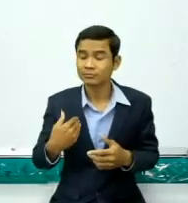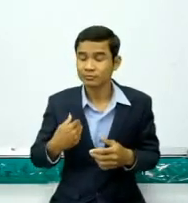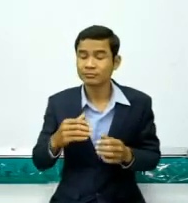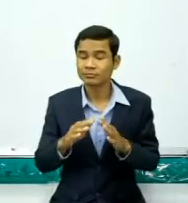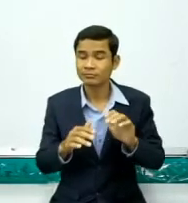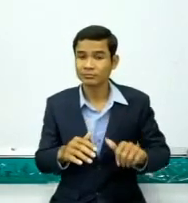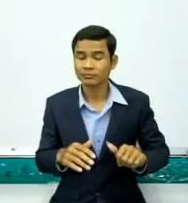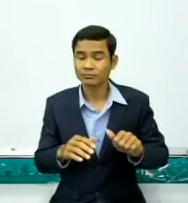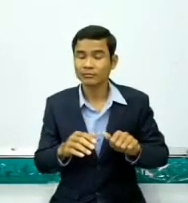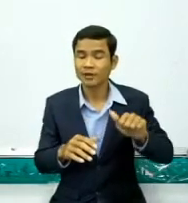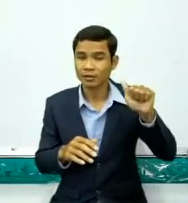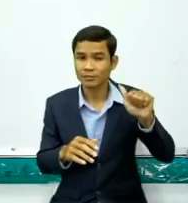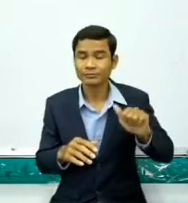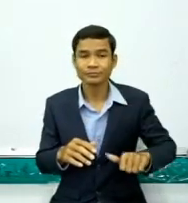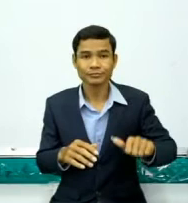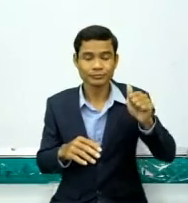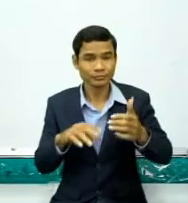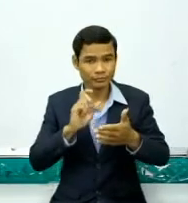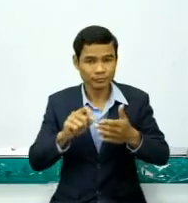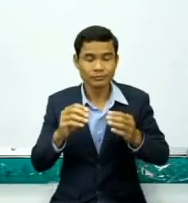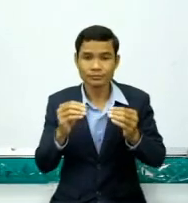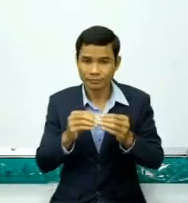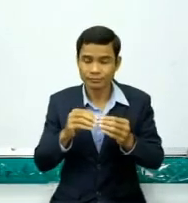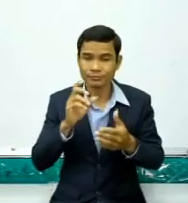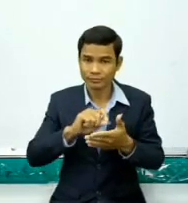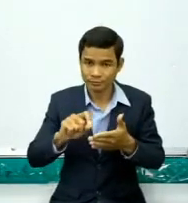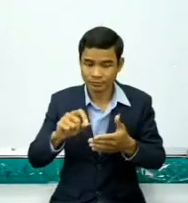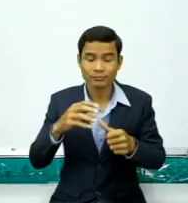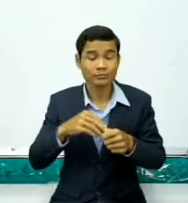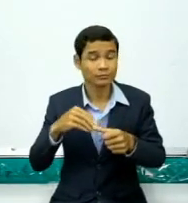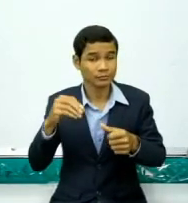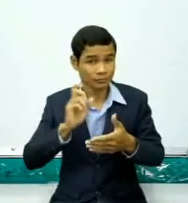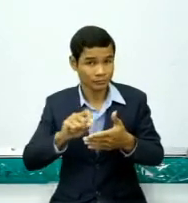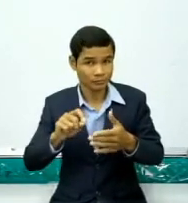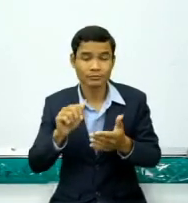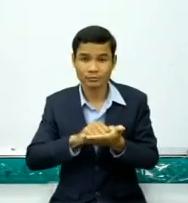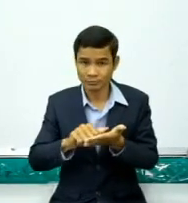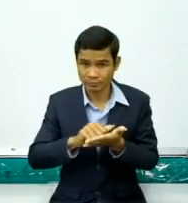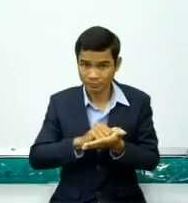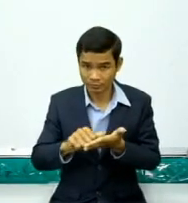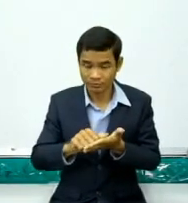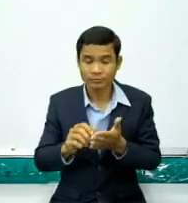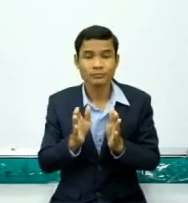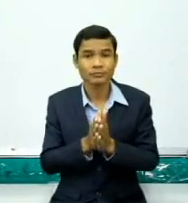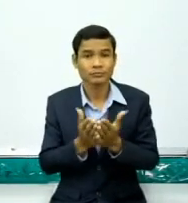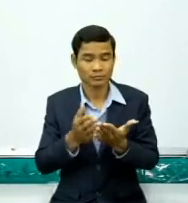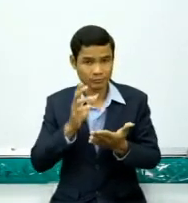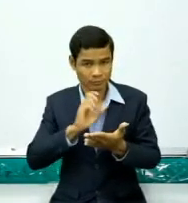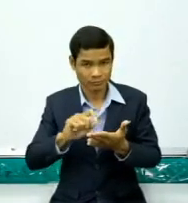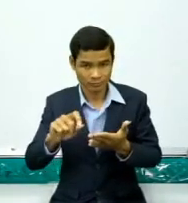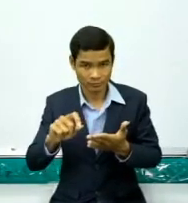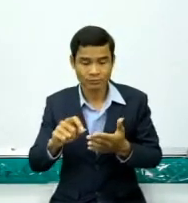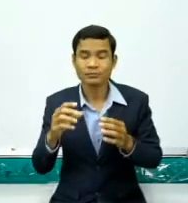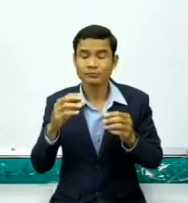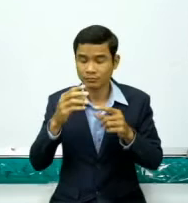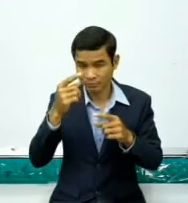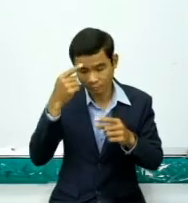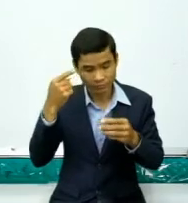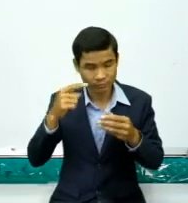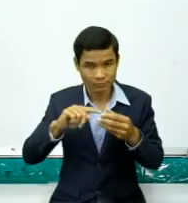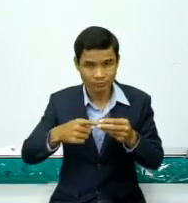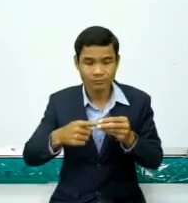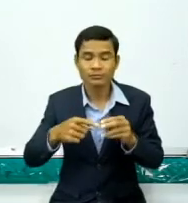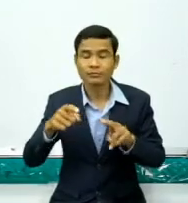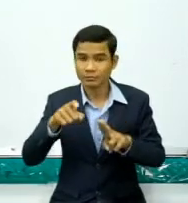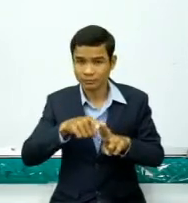đai chnuôn. Chà, đầy xó được của phớt, kẹp lộp, xíp hoa sơ xế, khám ạc đai,